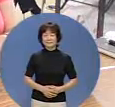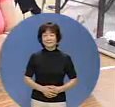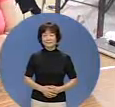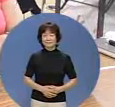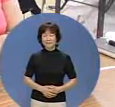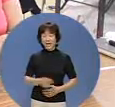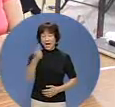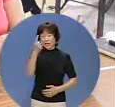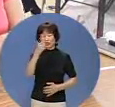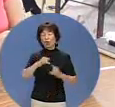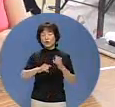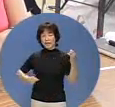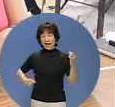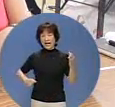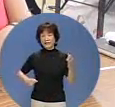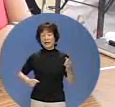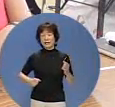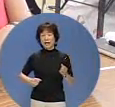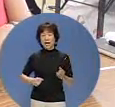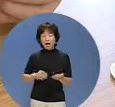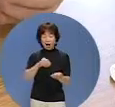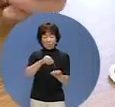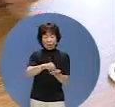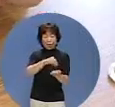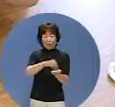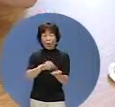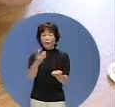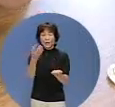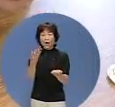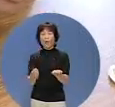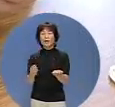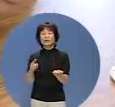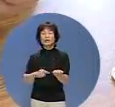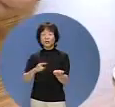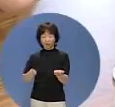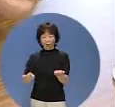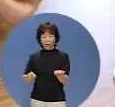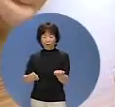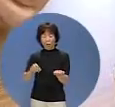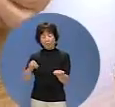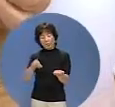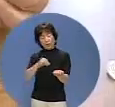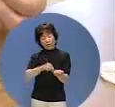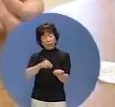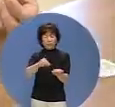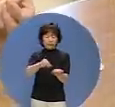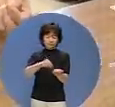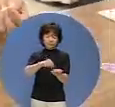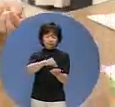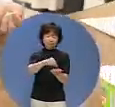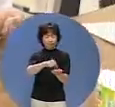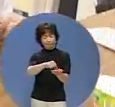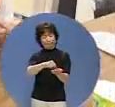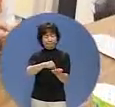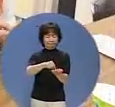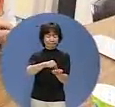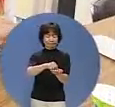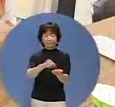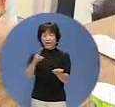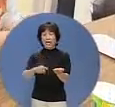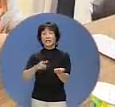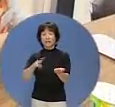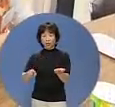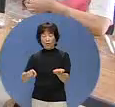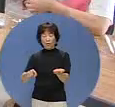受講生の中にはシンプルに仕上げる人や違う種類の花を組み合わせて独自にアレンジする人